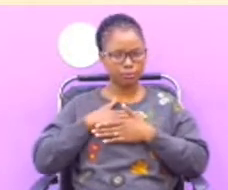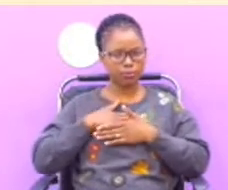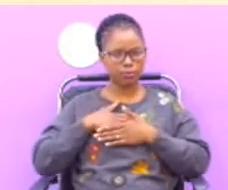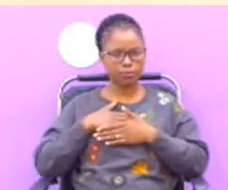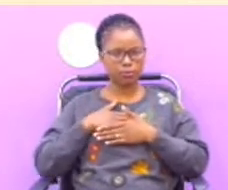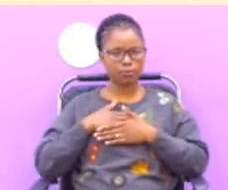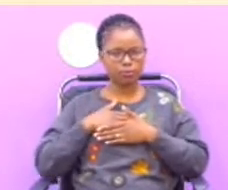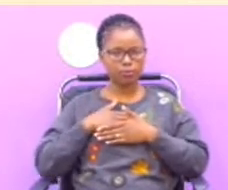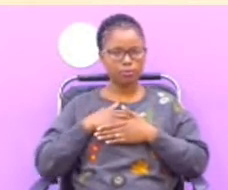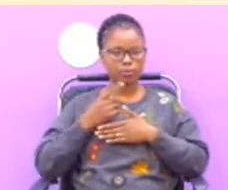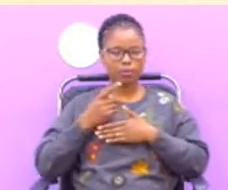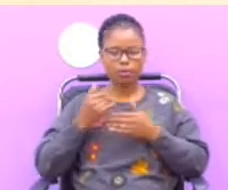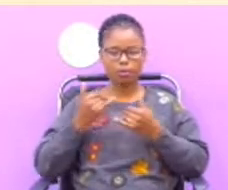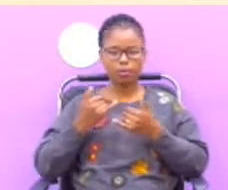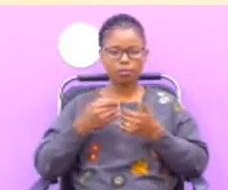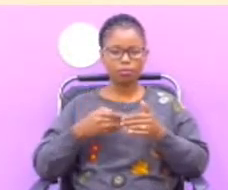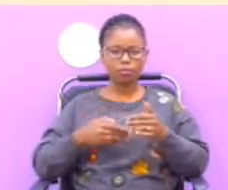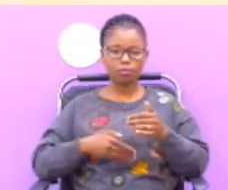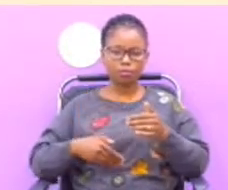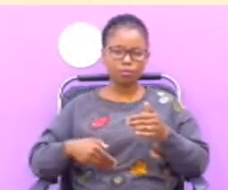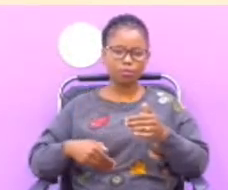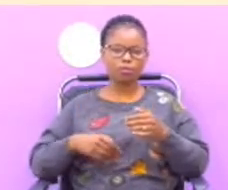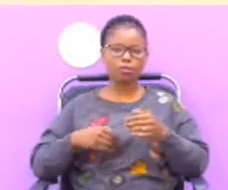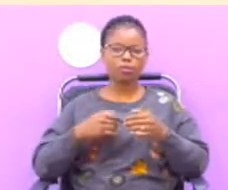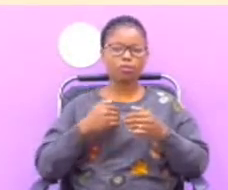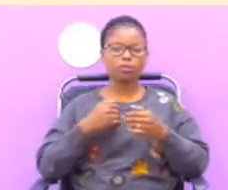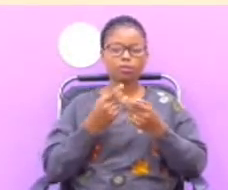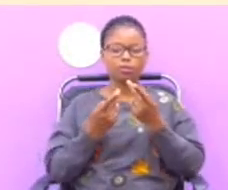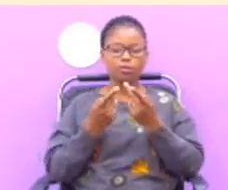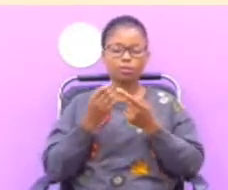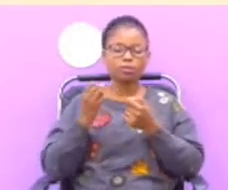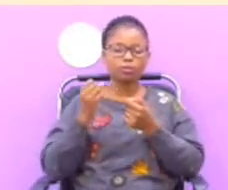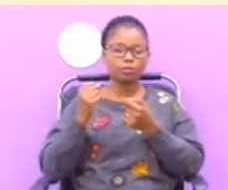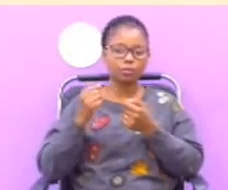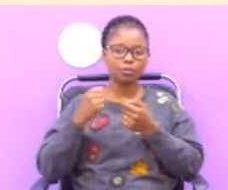uniku gamaru ya demu hotudu gira agima nye demu doa gai.